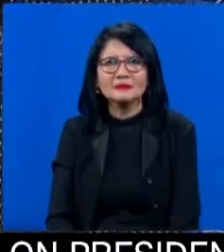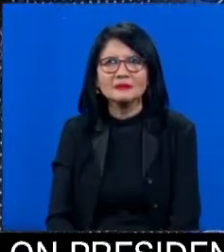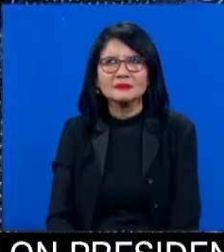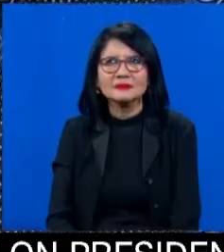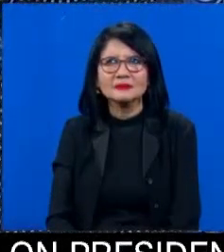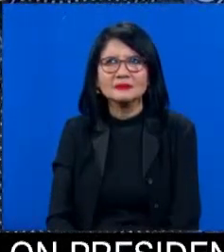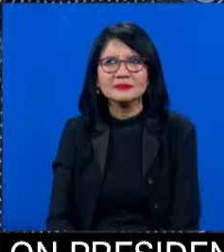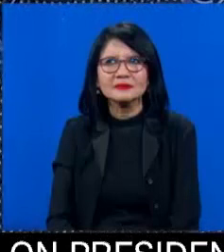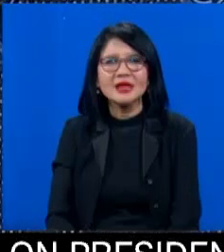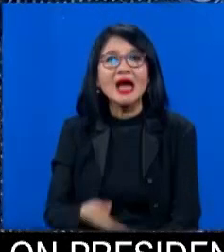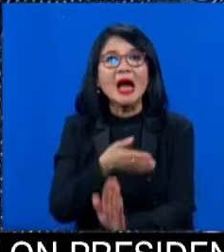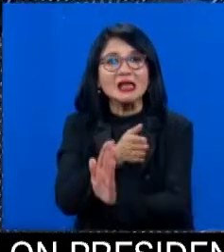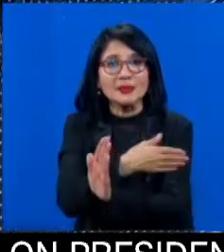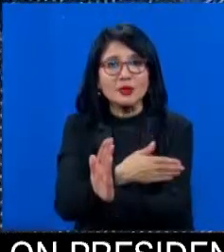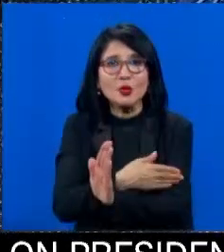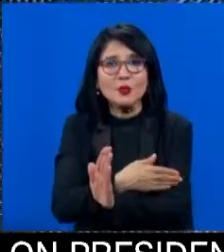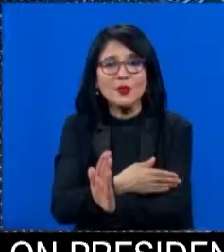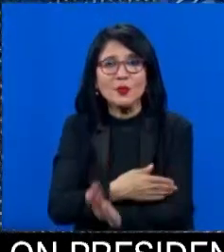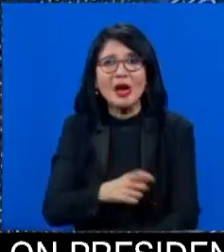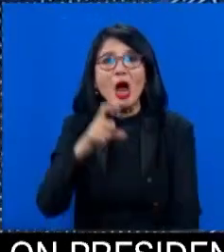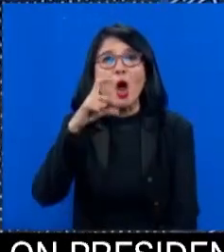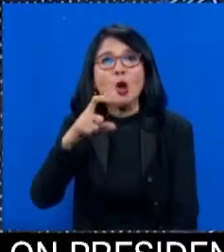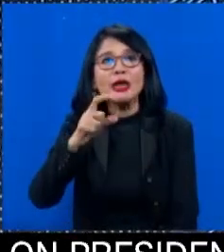sebelum dia meninggalkan dikasih ya. Tapi